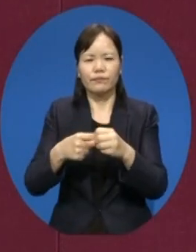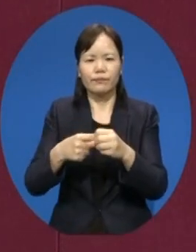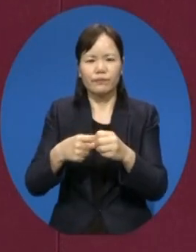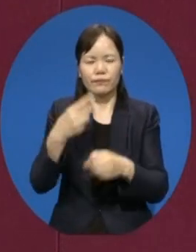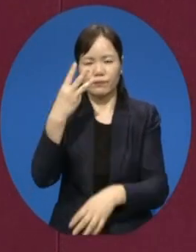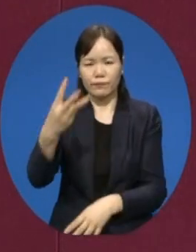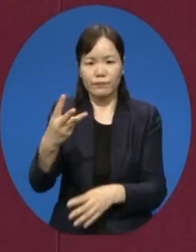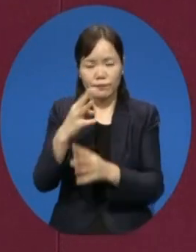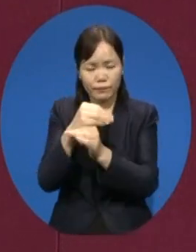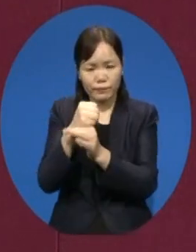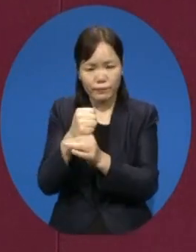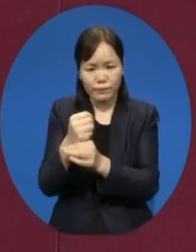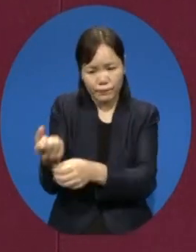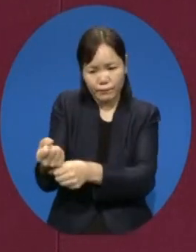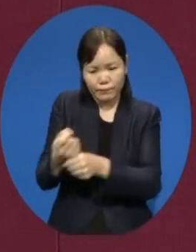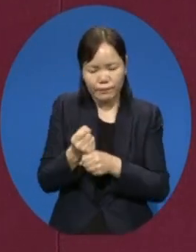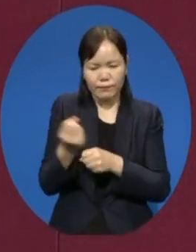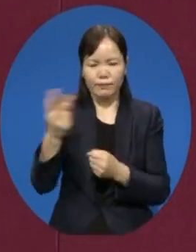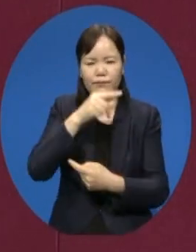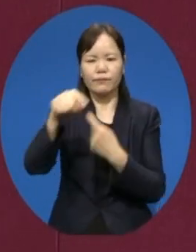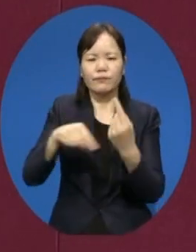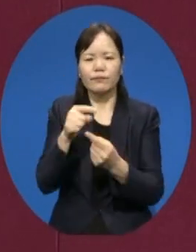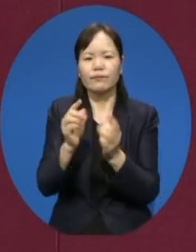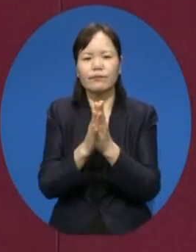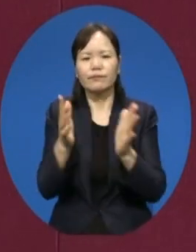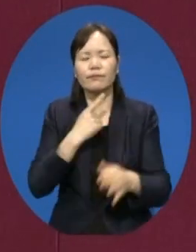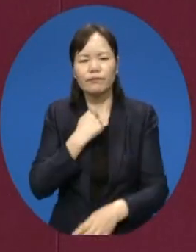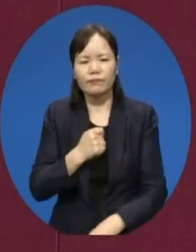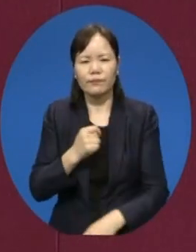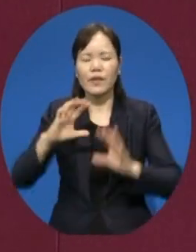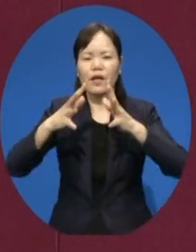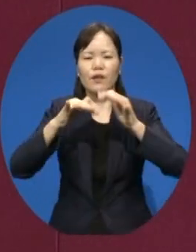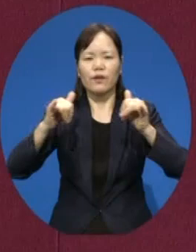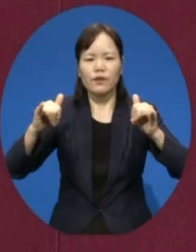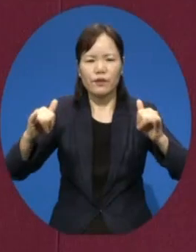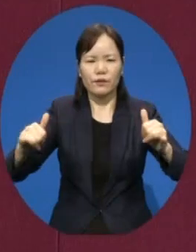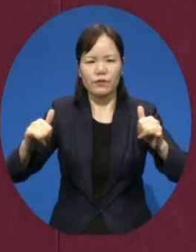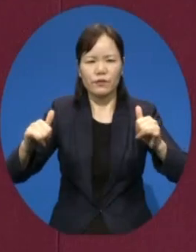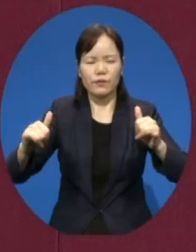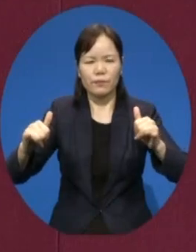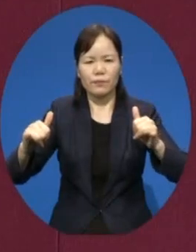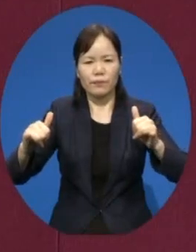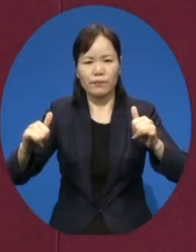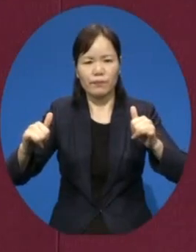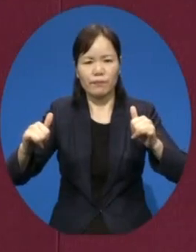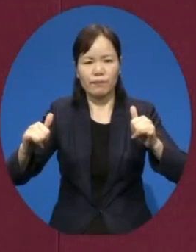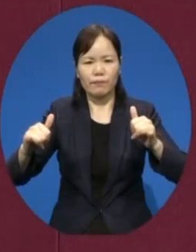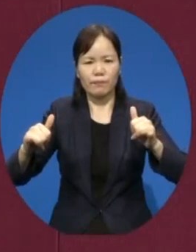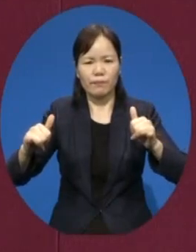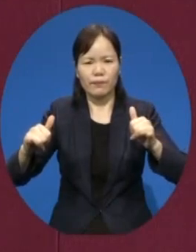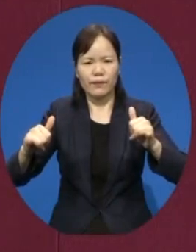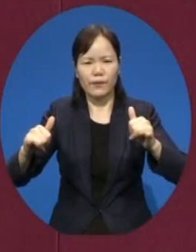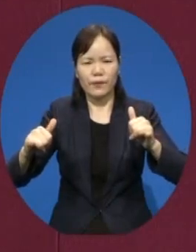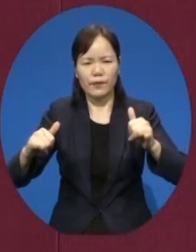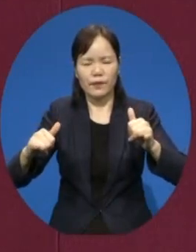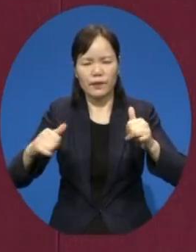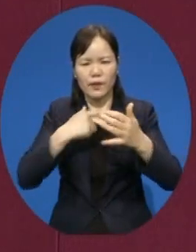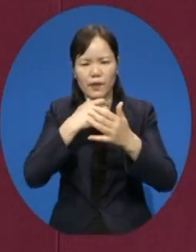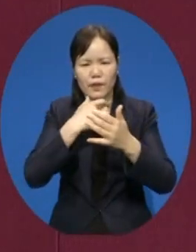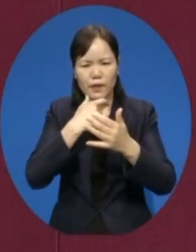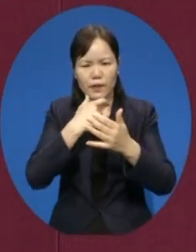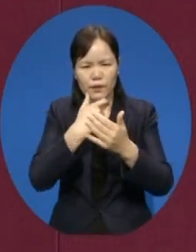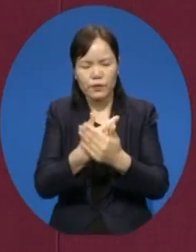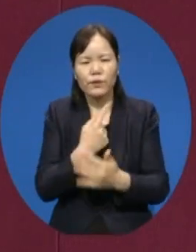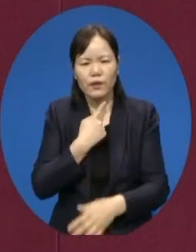일정을 앞당겨서 재가동시켰습니다. 그동안 국민 삶을 볼모로해서 오기를 부렸던 결과로 들통이 난